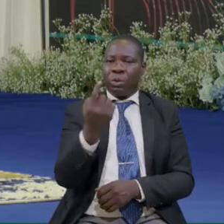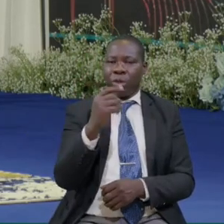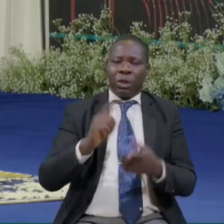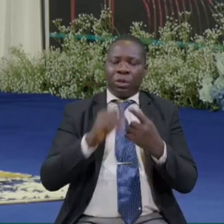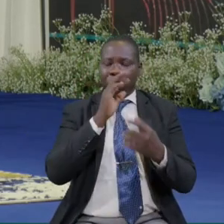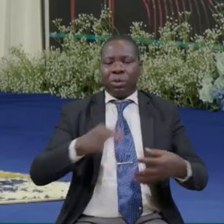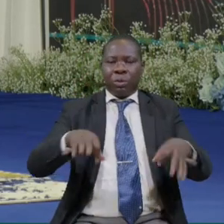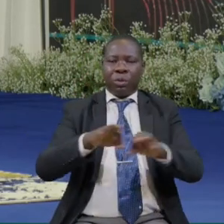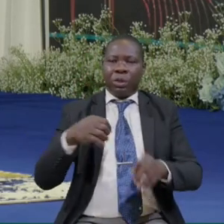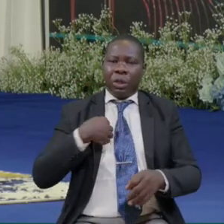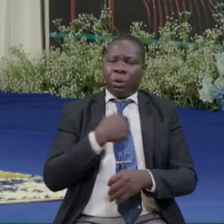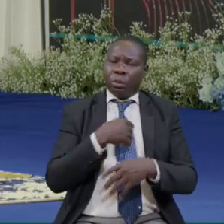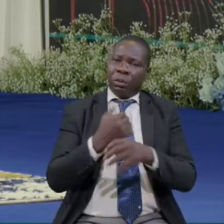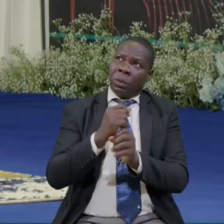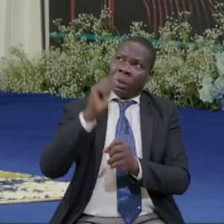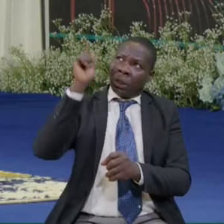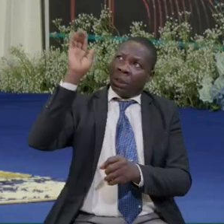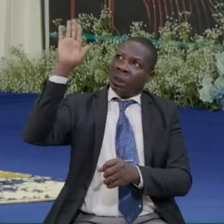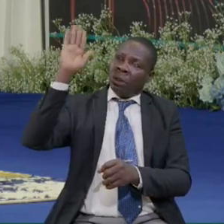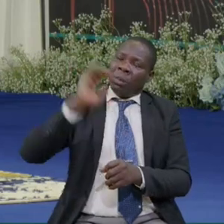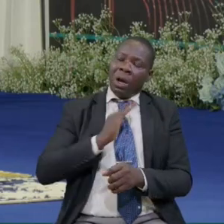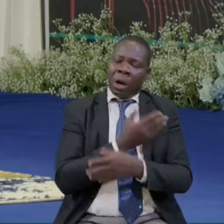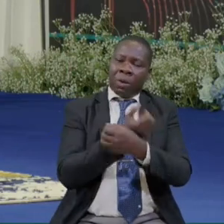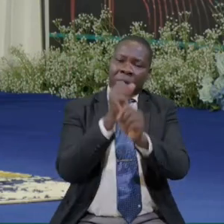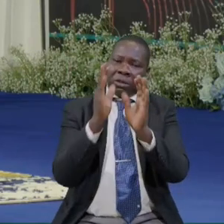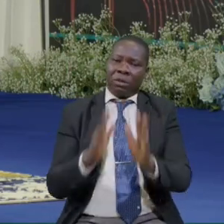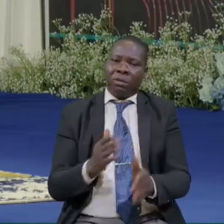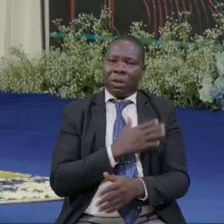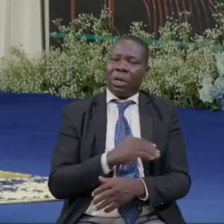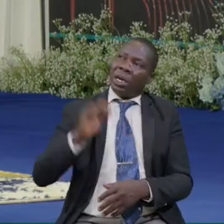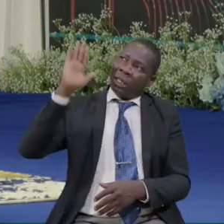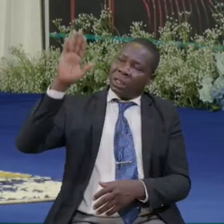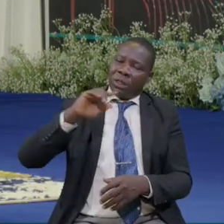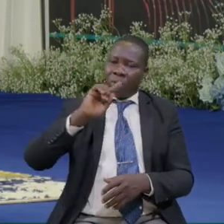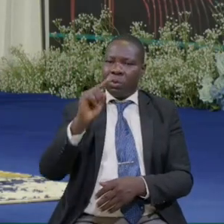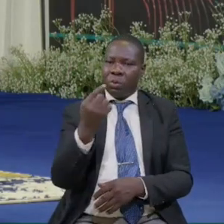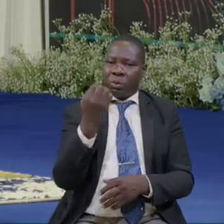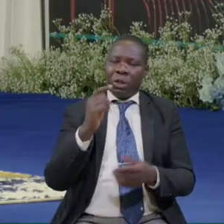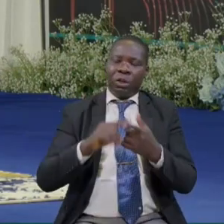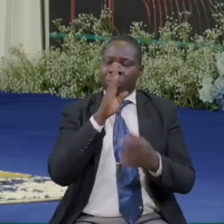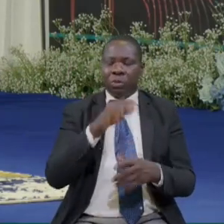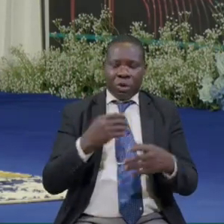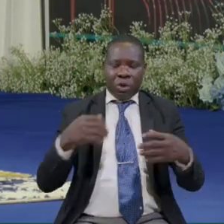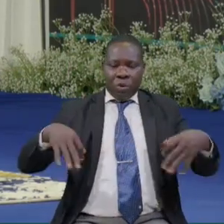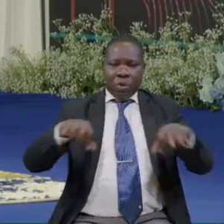Nous faisons de lui notre Sauveur et lui seul. Pour être digne,